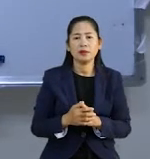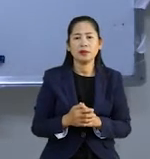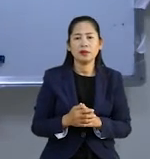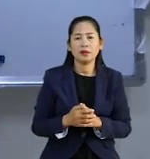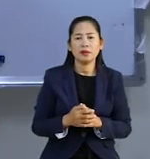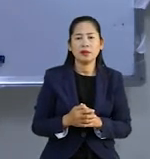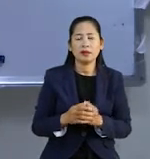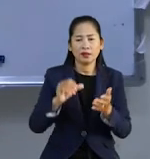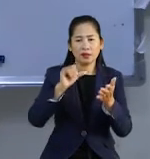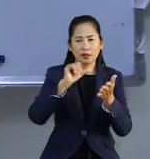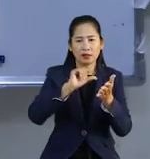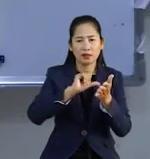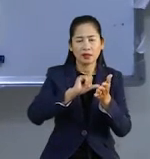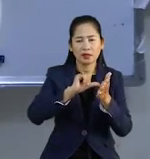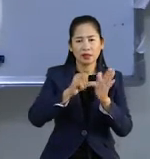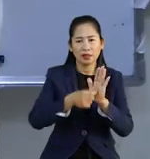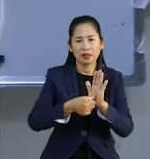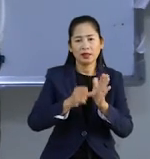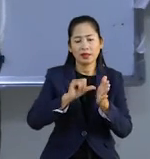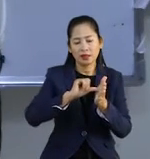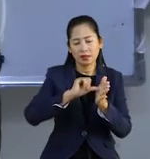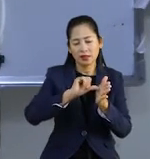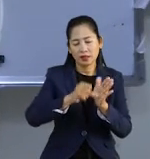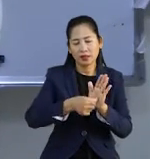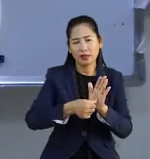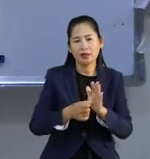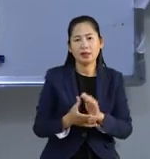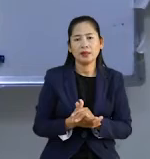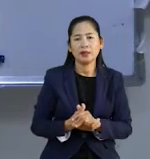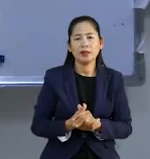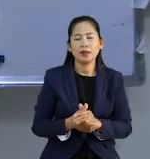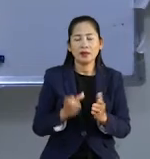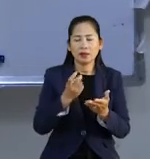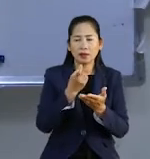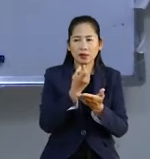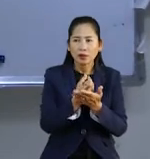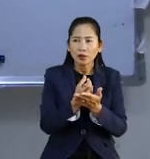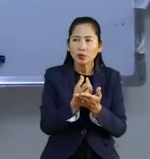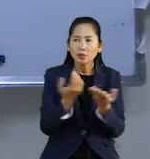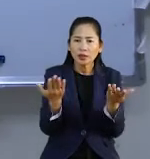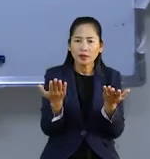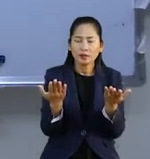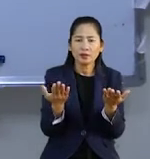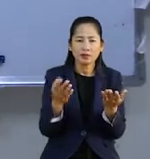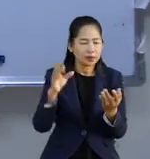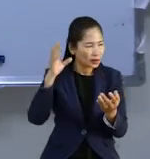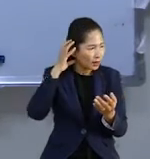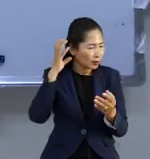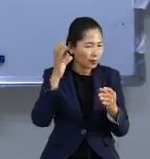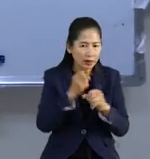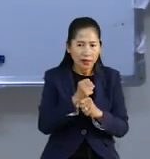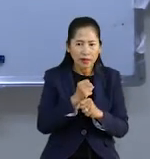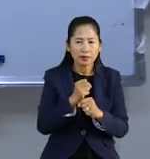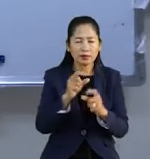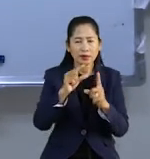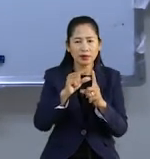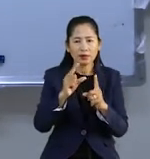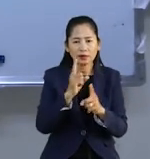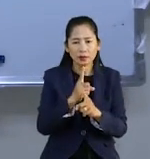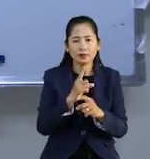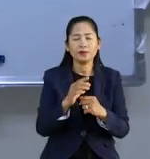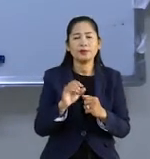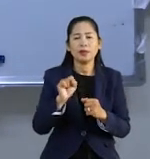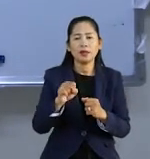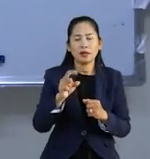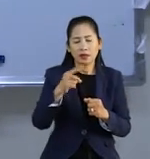จังเปี้ยนี้เมียนในบาดจังเมียนในด้อยมัดเด็กสนับบาดไอ้ก้อนด่าเปี้ยนังเต๋